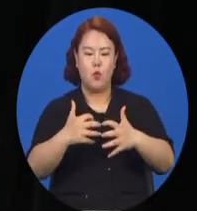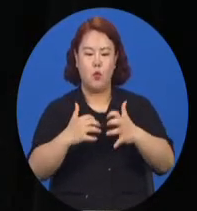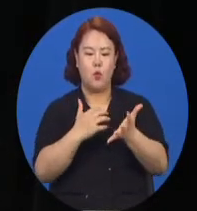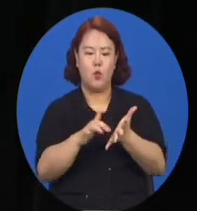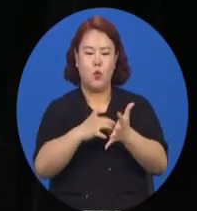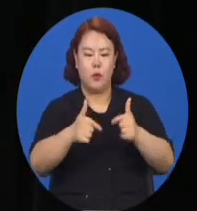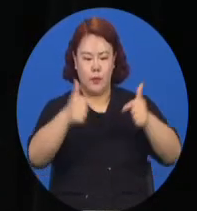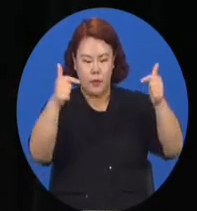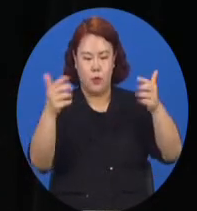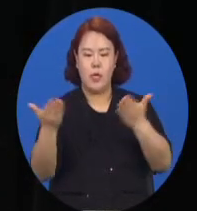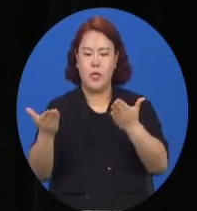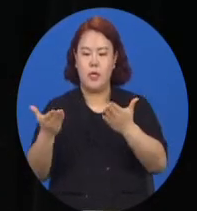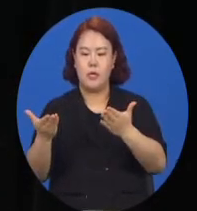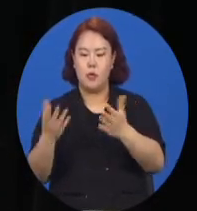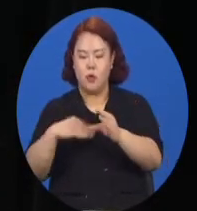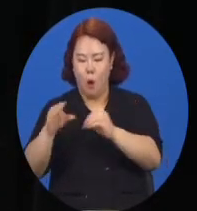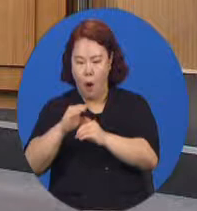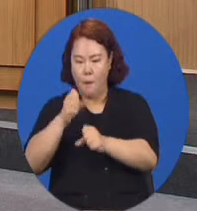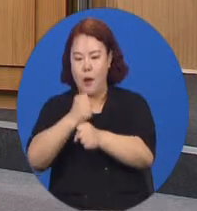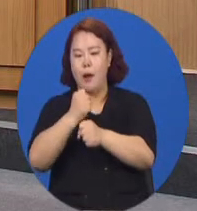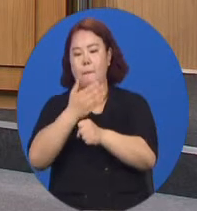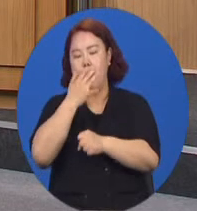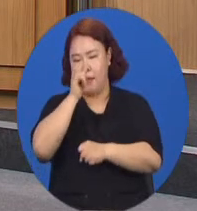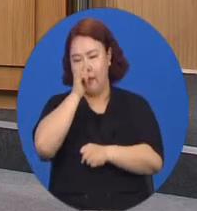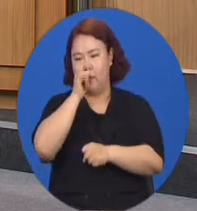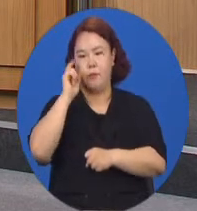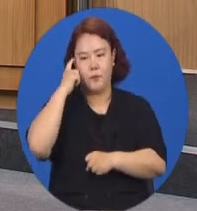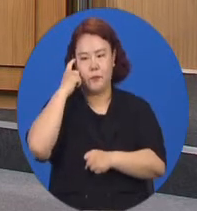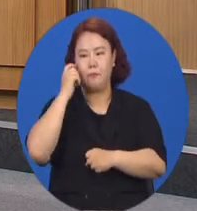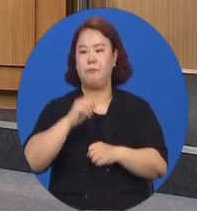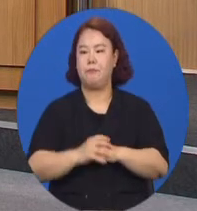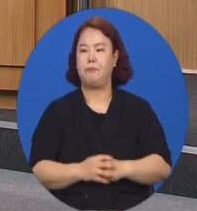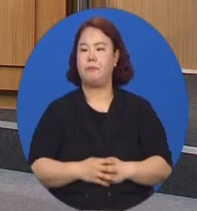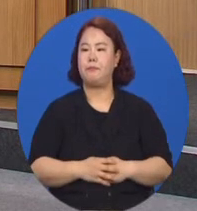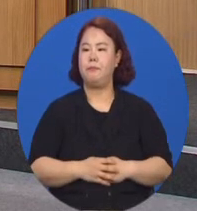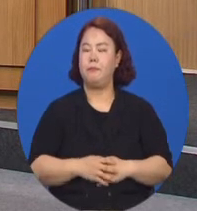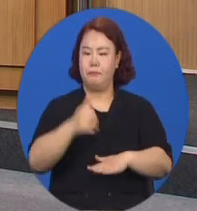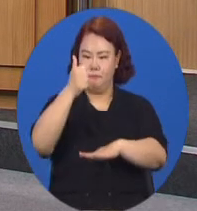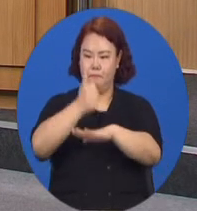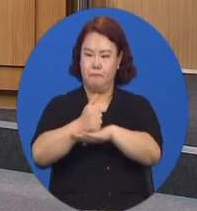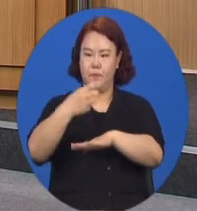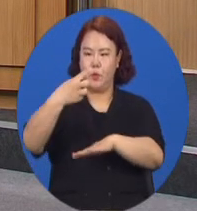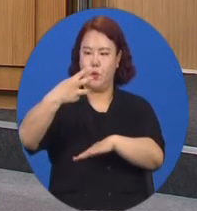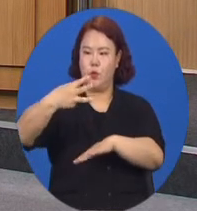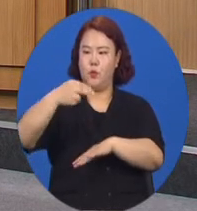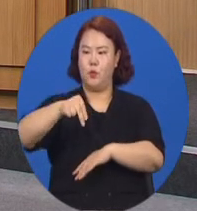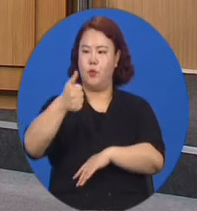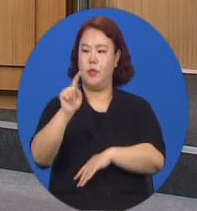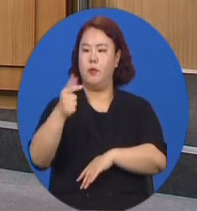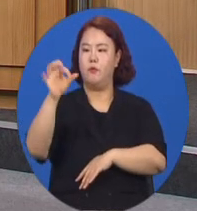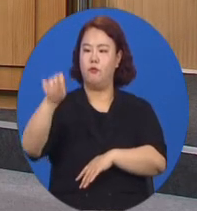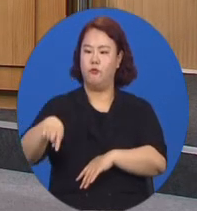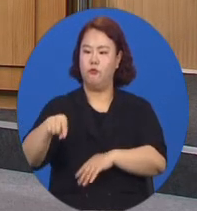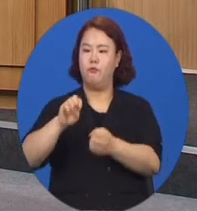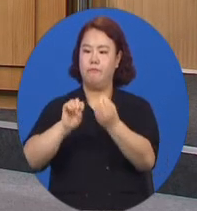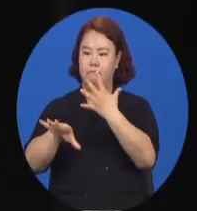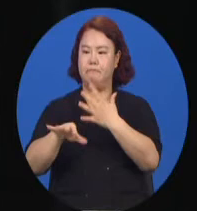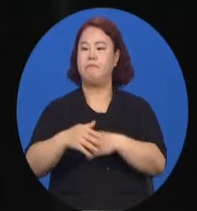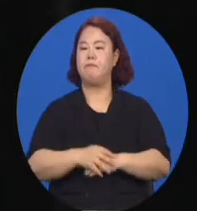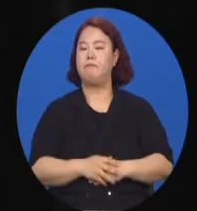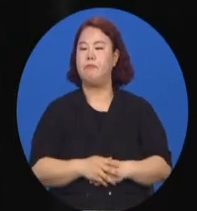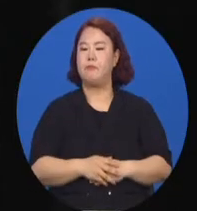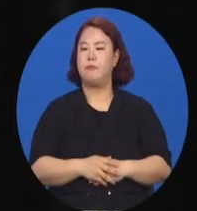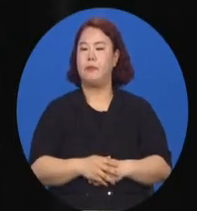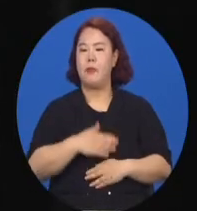생각합니다. 네, 답변 다 하셨습니까? 예. 예. 자, 이제 마지막으로 류한우 후보의 답변 듣겠습니다.